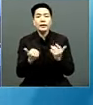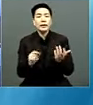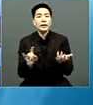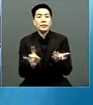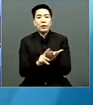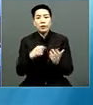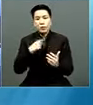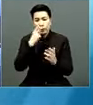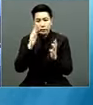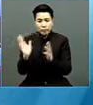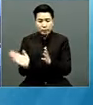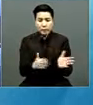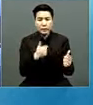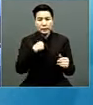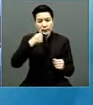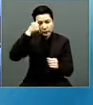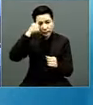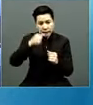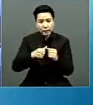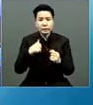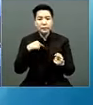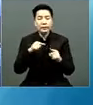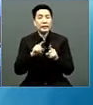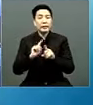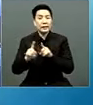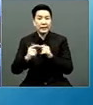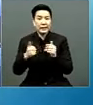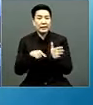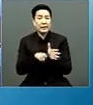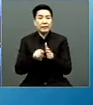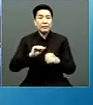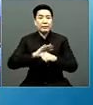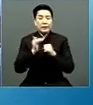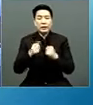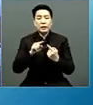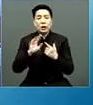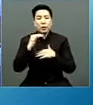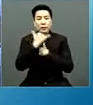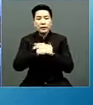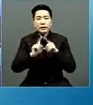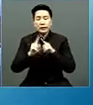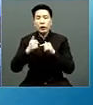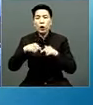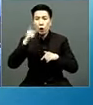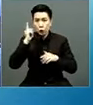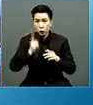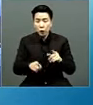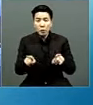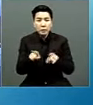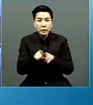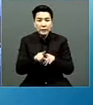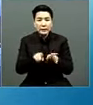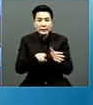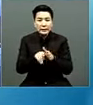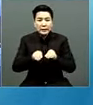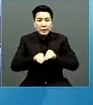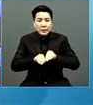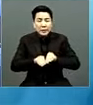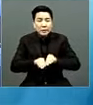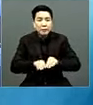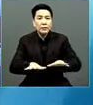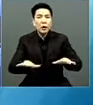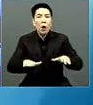มาดูถัดไปครับบทเรียนจากการจำลองสถานการณ์ระบาดวิทยาในระดับประเทศ ต้องลดอัตราการแพร่กระจายเชื้อในชุม